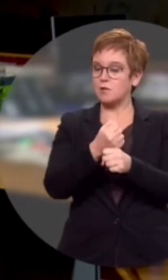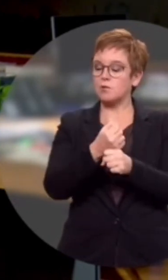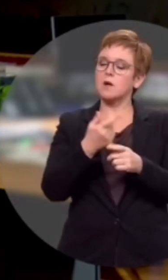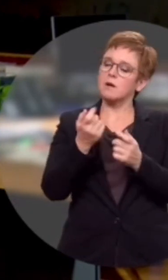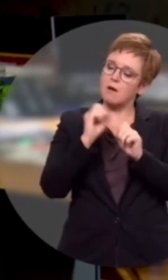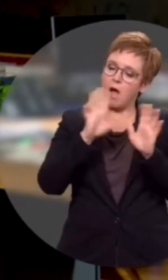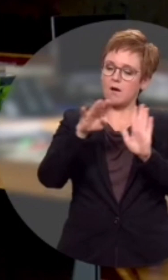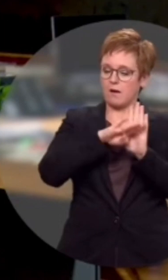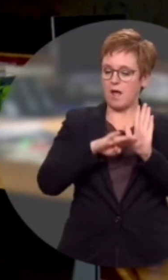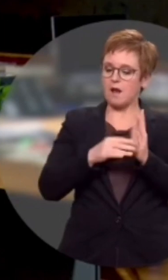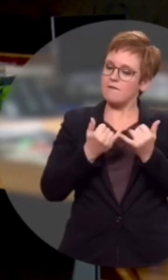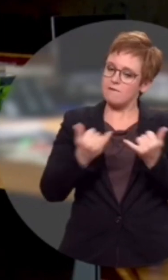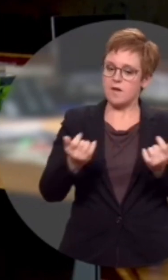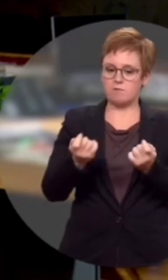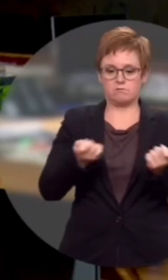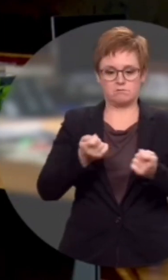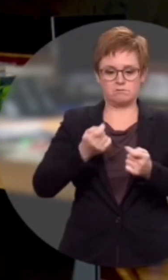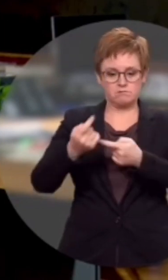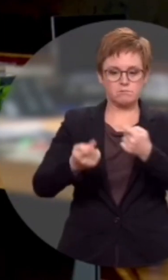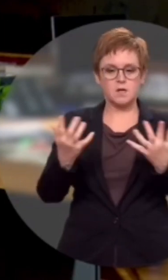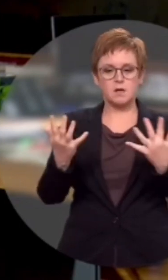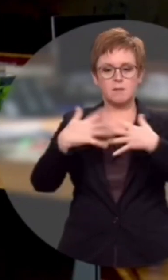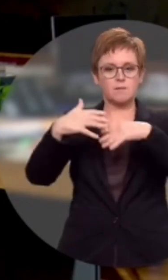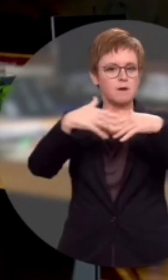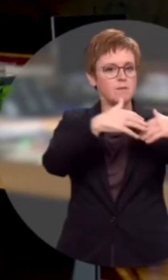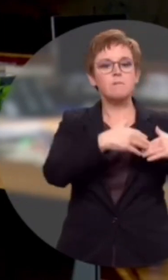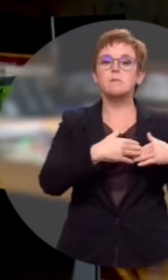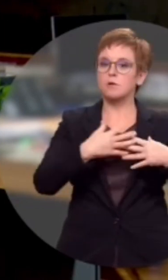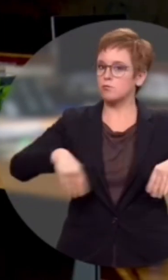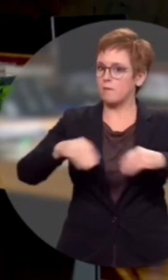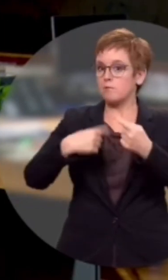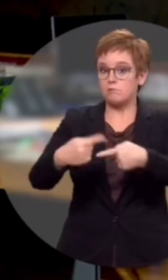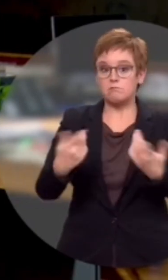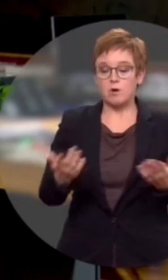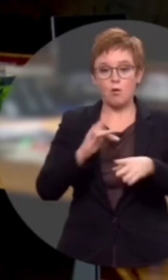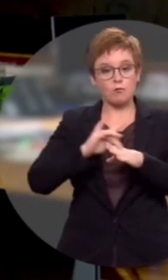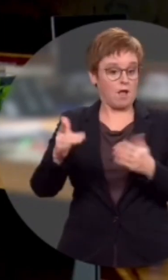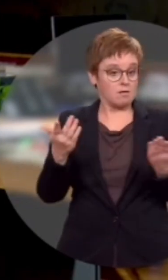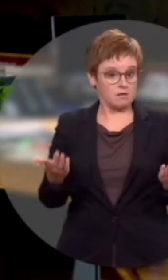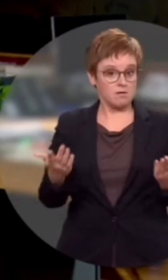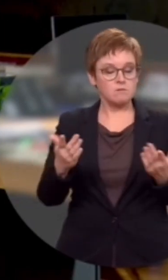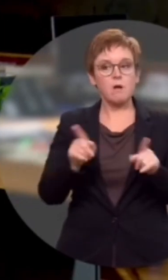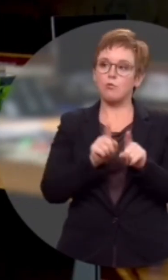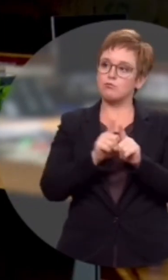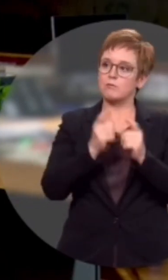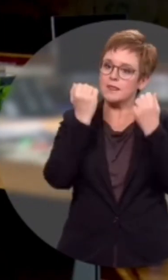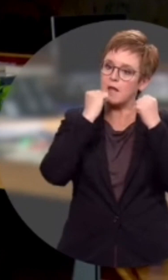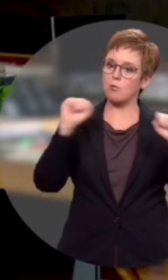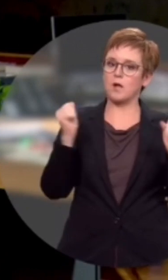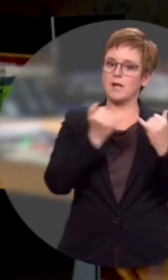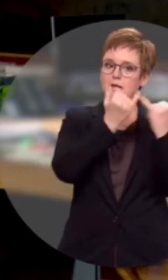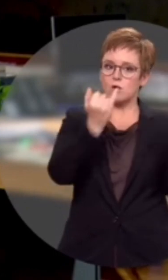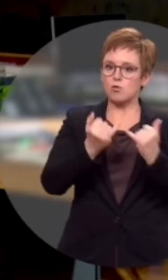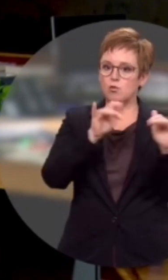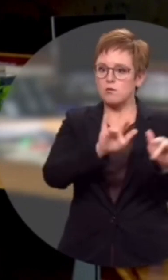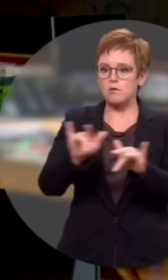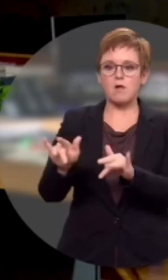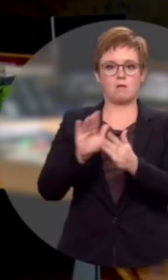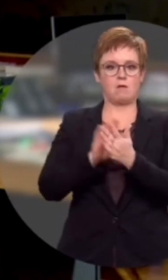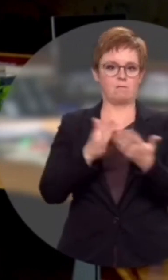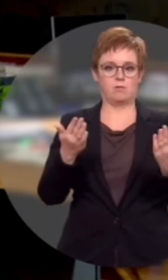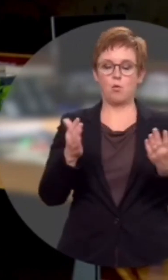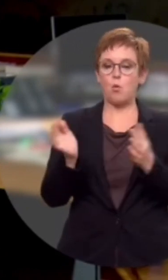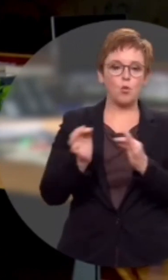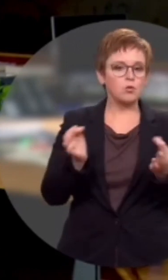in unserer Republik funktioniert, wie unsere demokratischen Institutionen funktionieren, wie